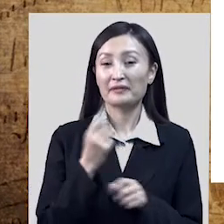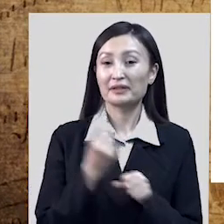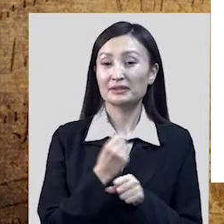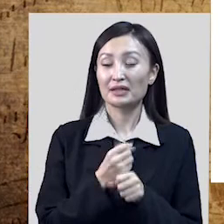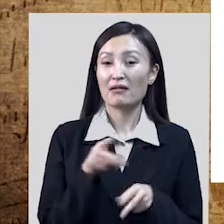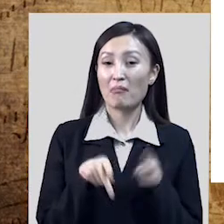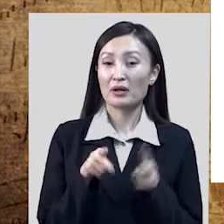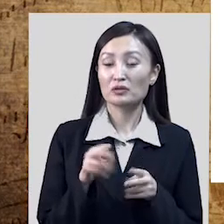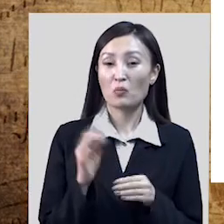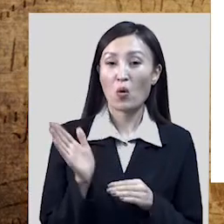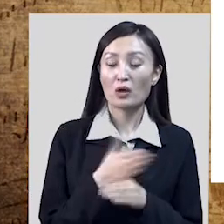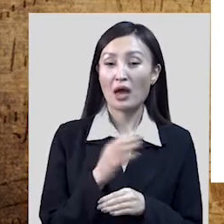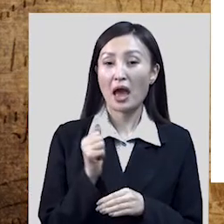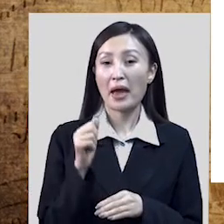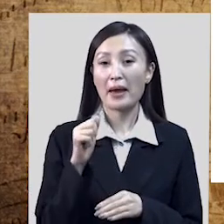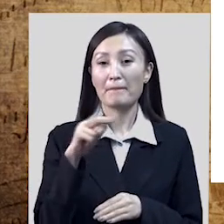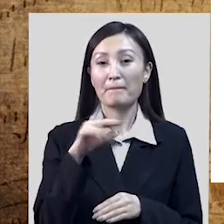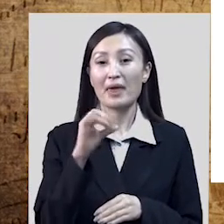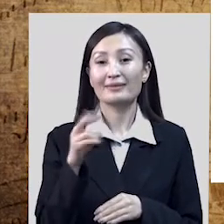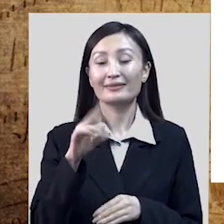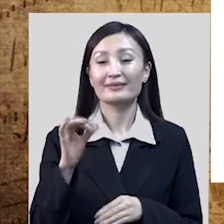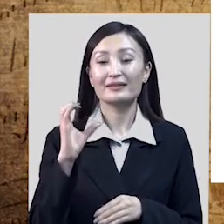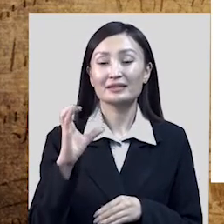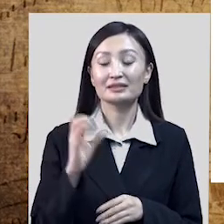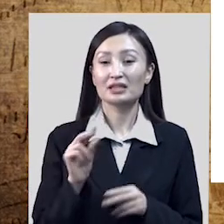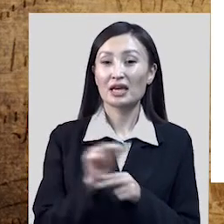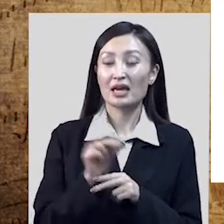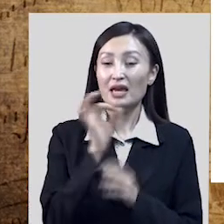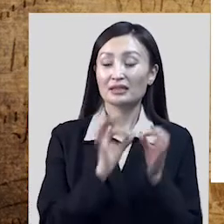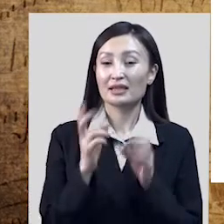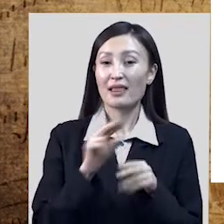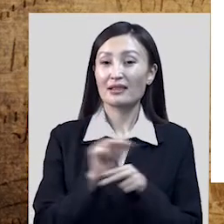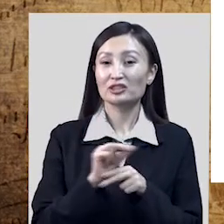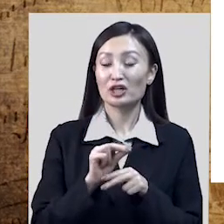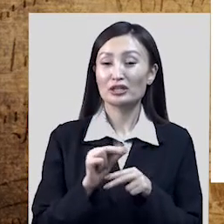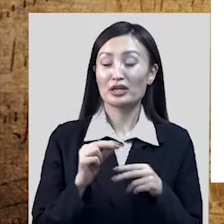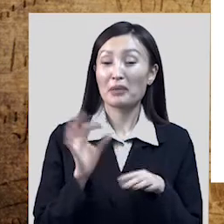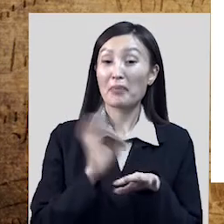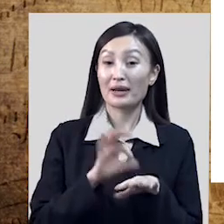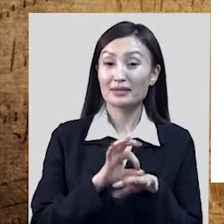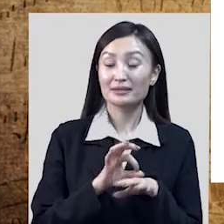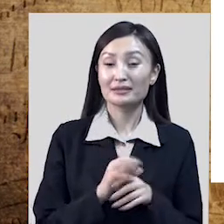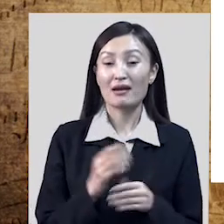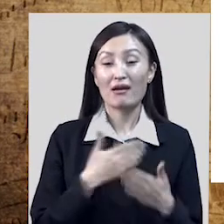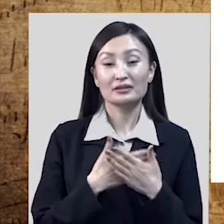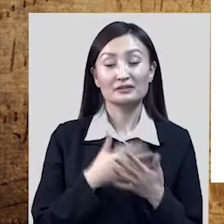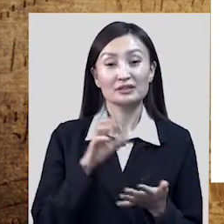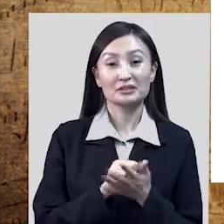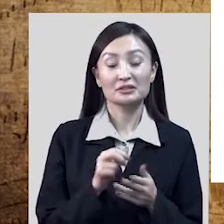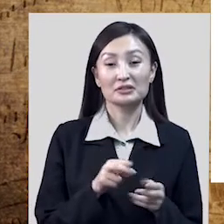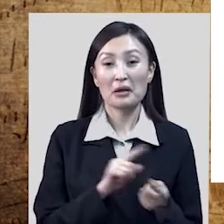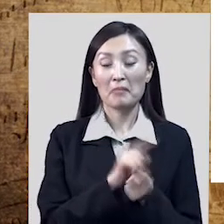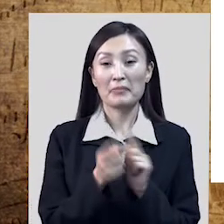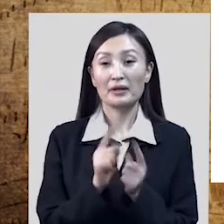делать операцию по удалению аппендикса изобрели эликсиры и сиропы для лечения болезней стали активно заниматься переводом